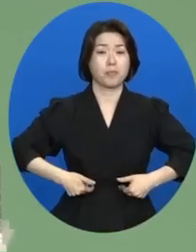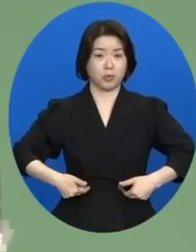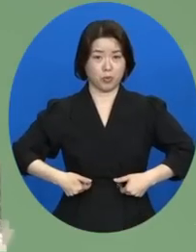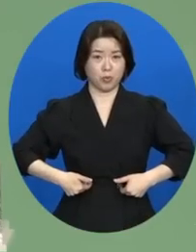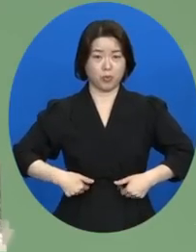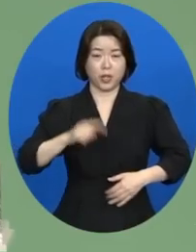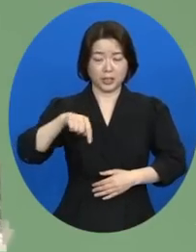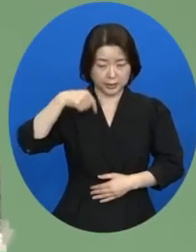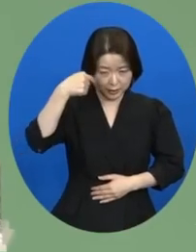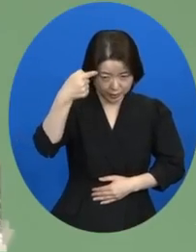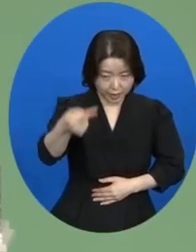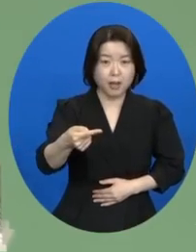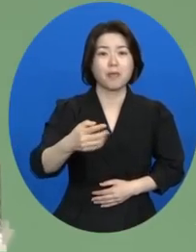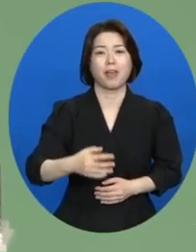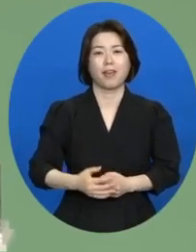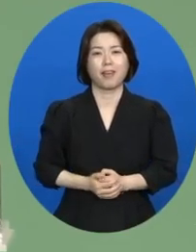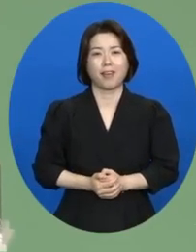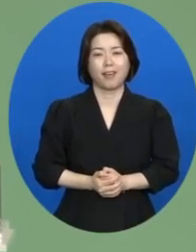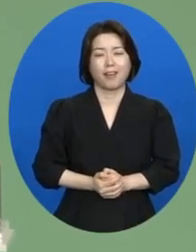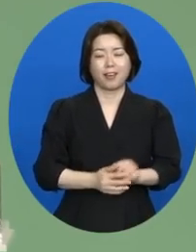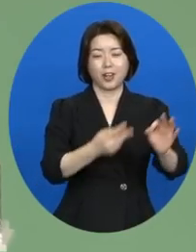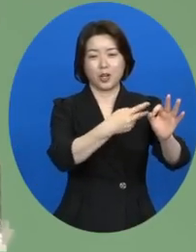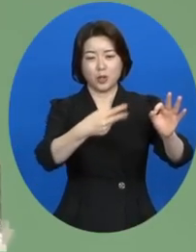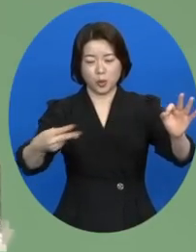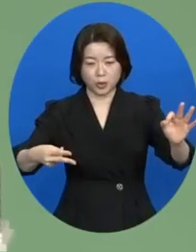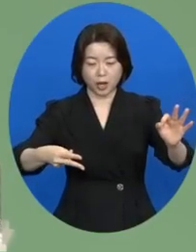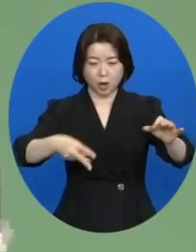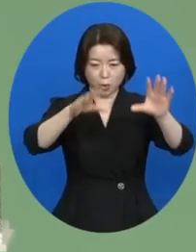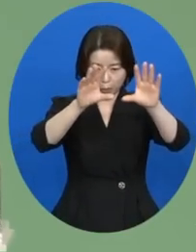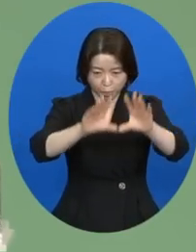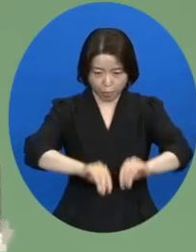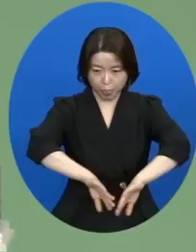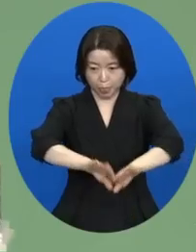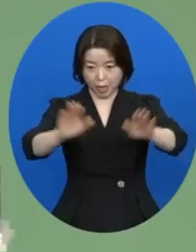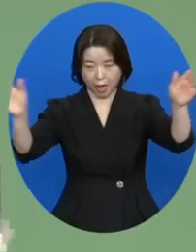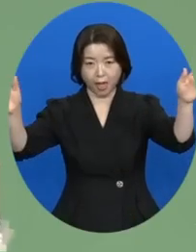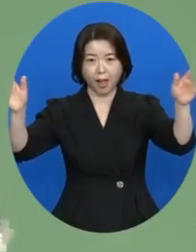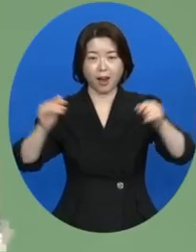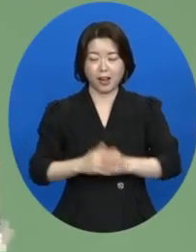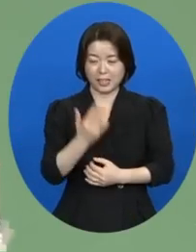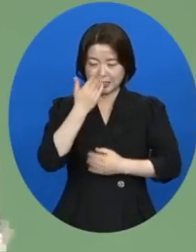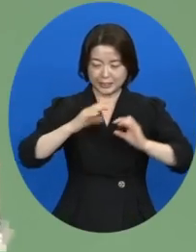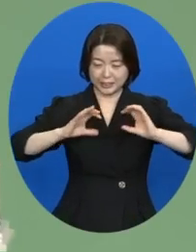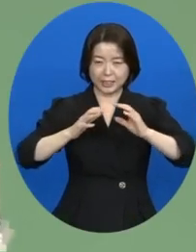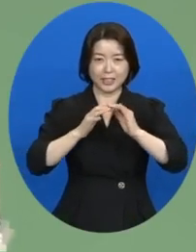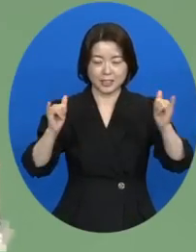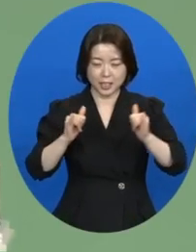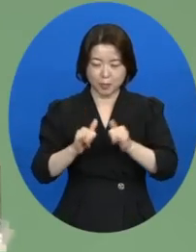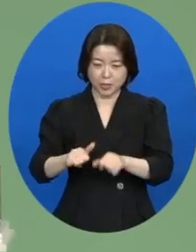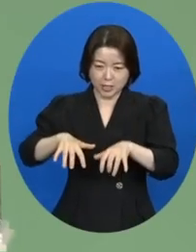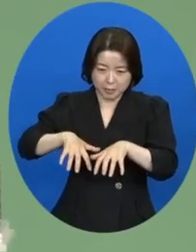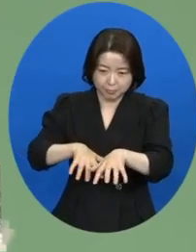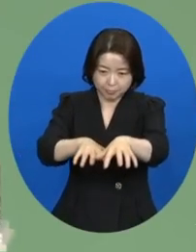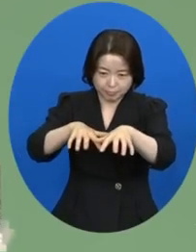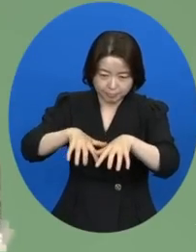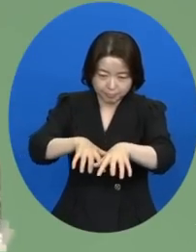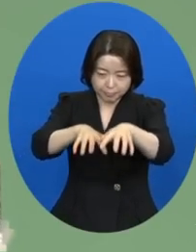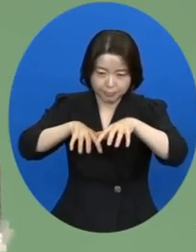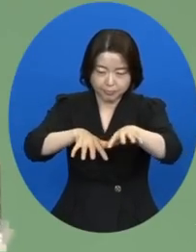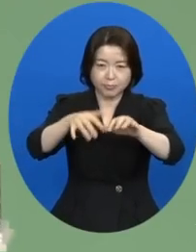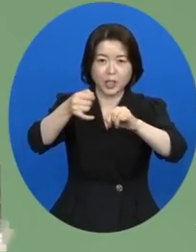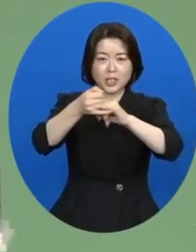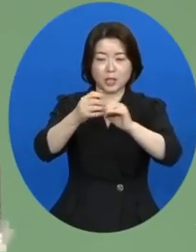그 후에야 요단강에 물이 갈라지고 이스라엘 백성들이 강을 건너 약속의